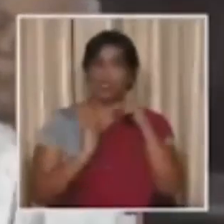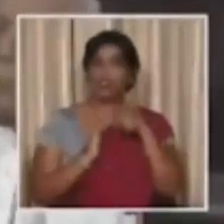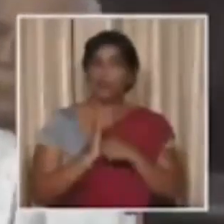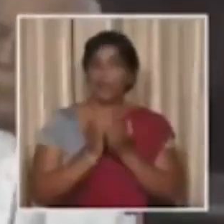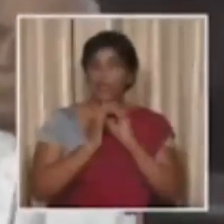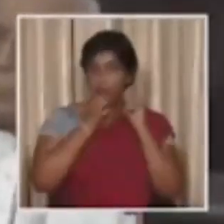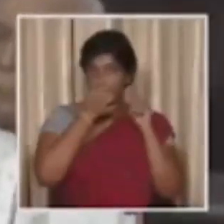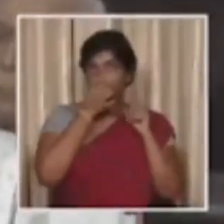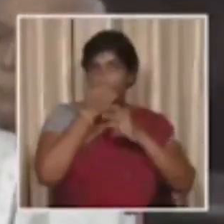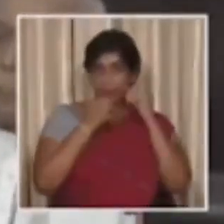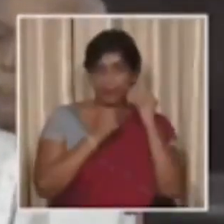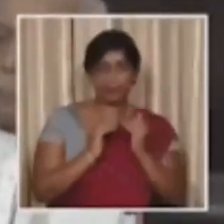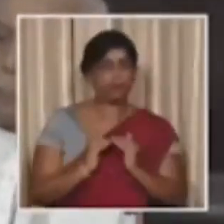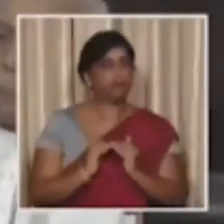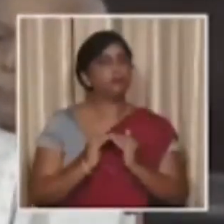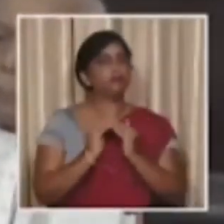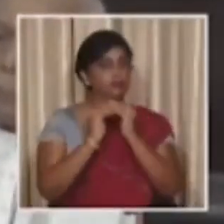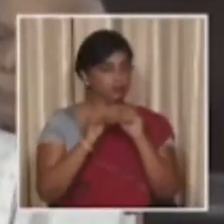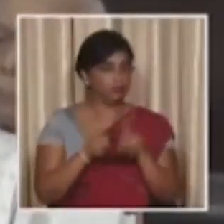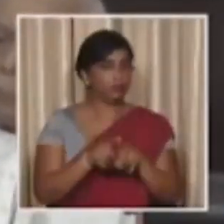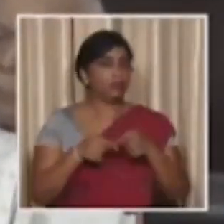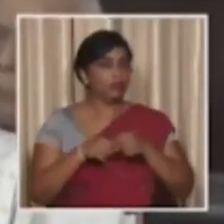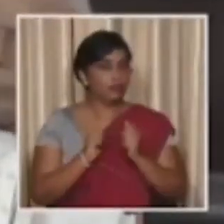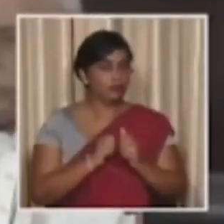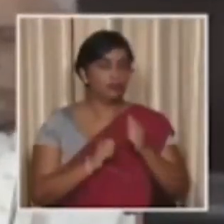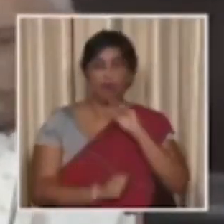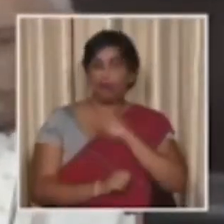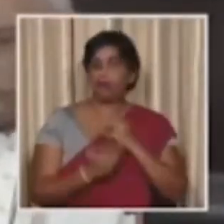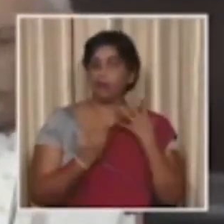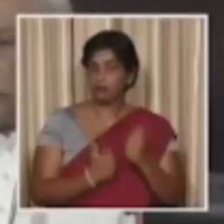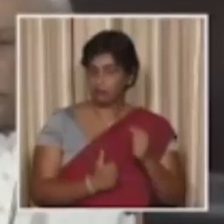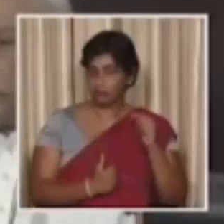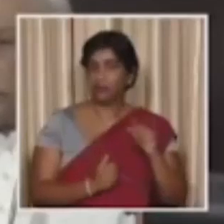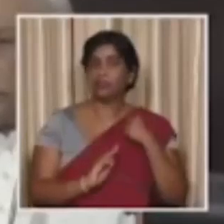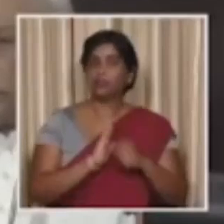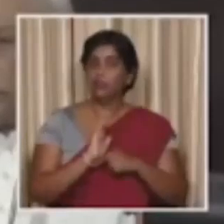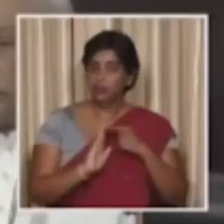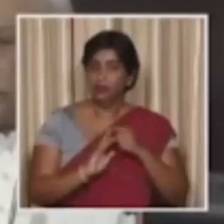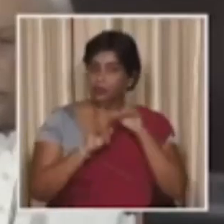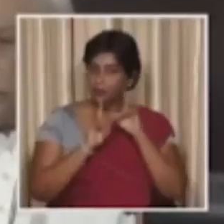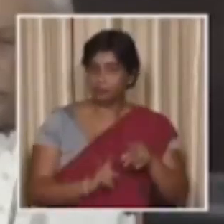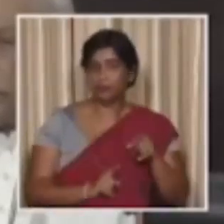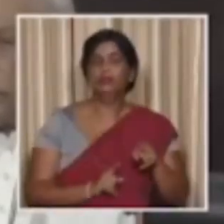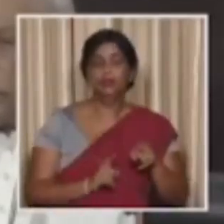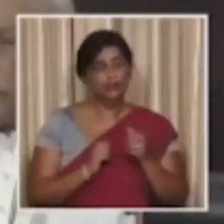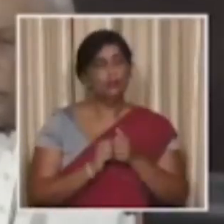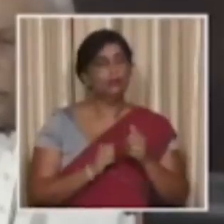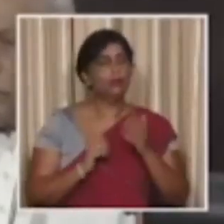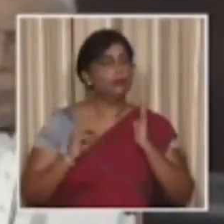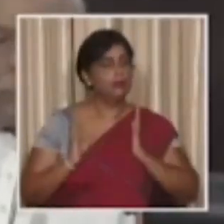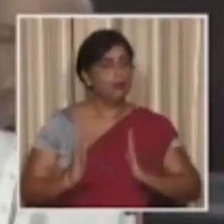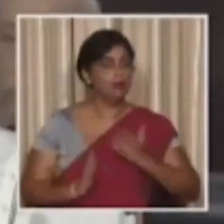දකුණු ඉන්දියා කලාපයේ වේගවත් වර්ධනයක් හා කාර්මිකකමේ ප්‍රතිලාභ අත්විඳීමට ශ්‍රී ලංකාවට මේ මගින්